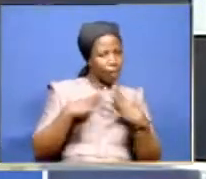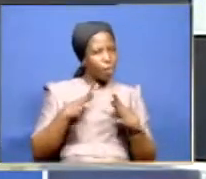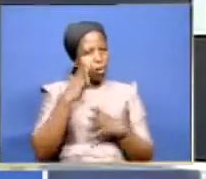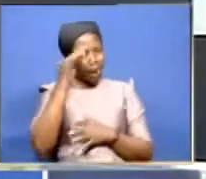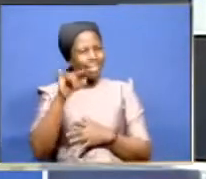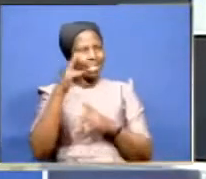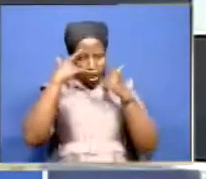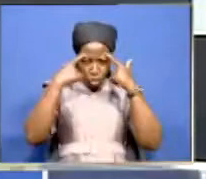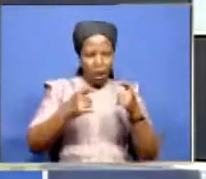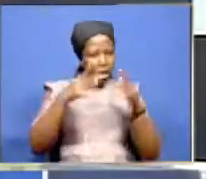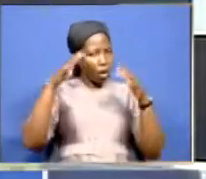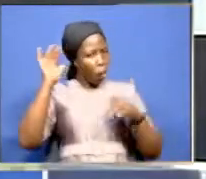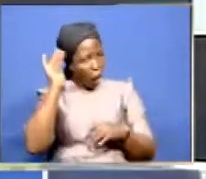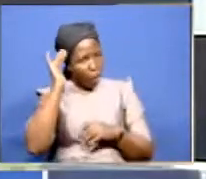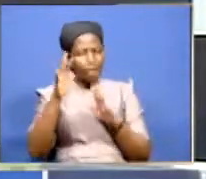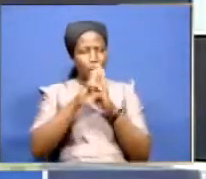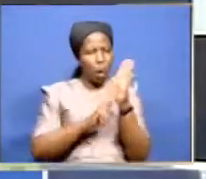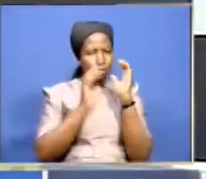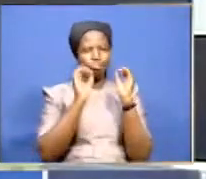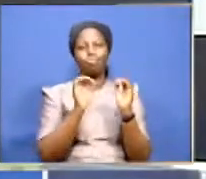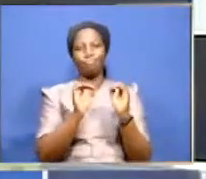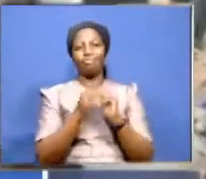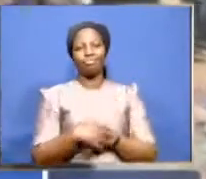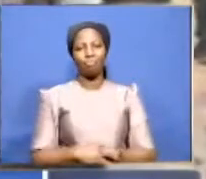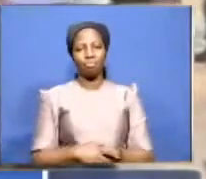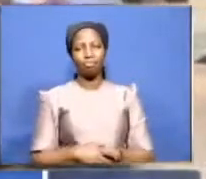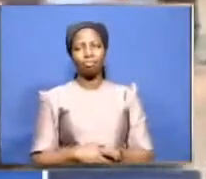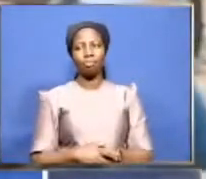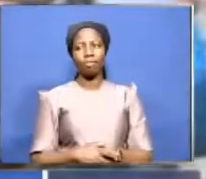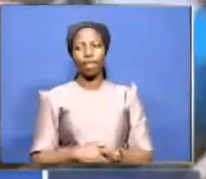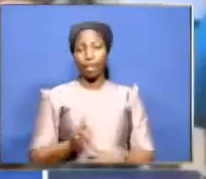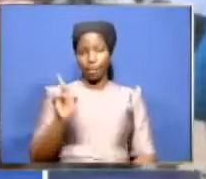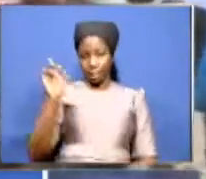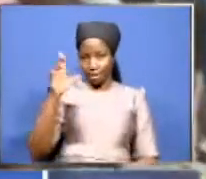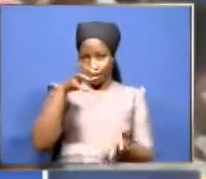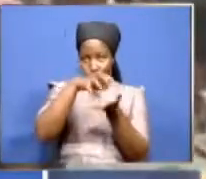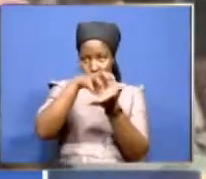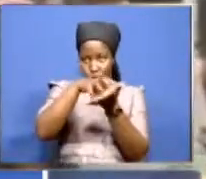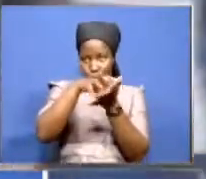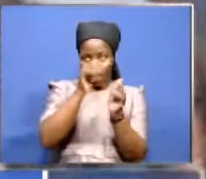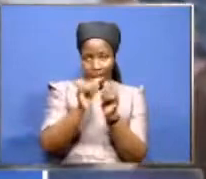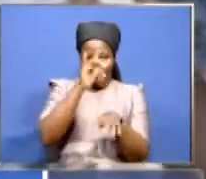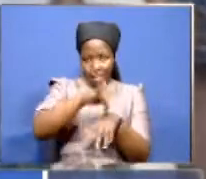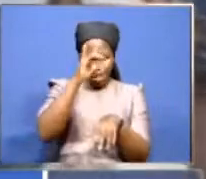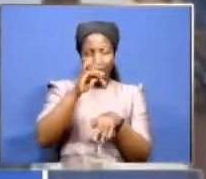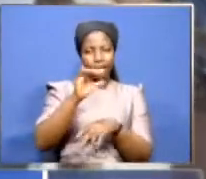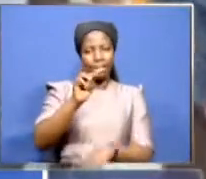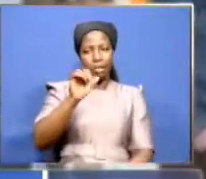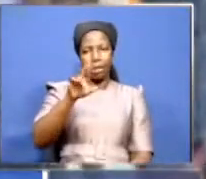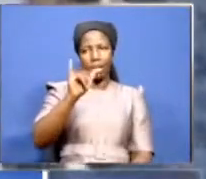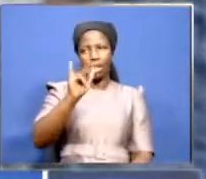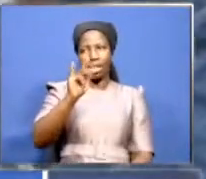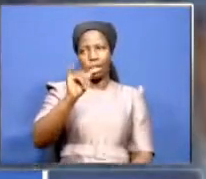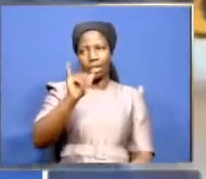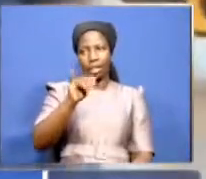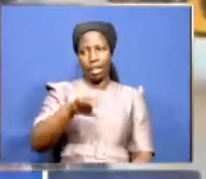maagizo ya kudhibiti maambukizi ya ugonjwa huo. Hii ndiyo taswira iliyogubika soko la Marikiti mtaani Old Town